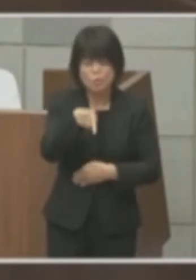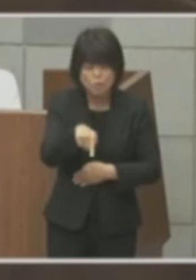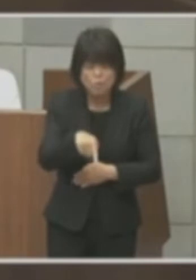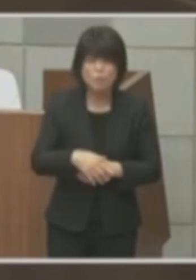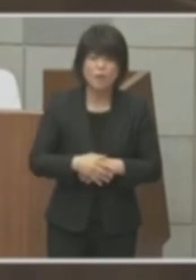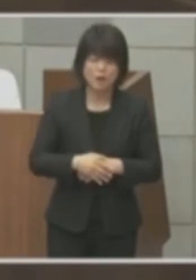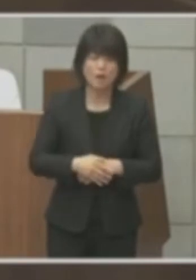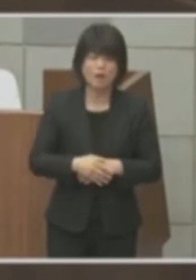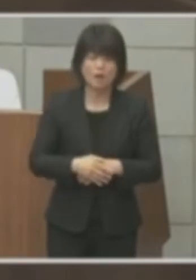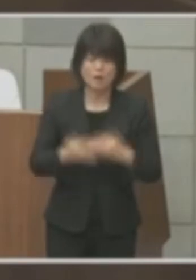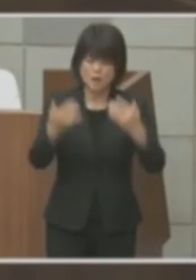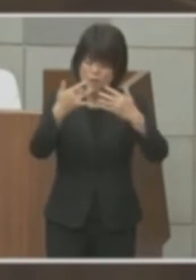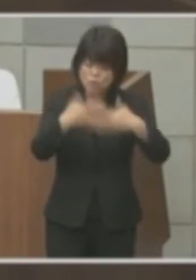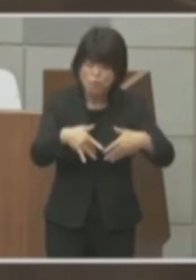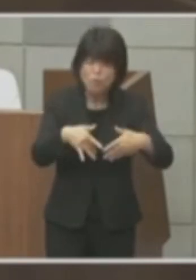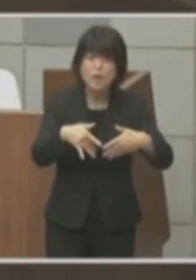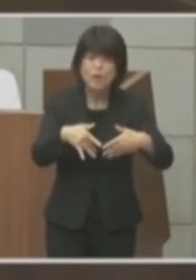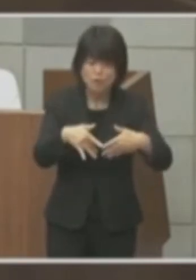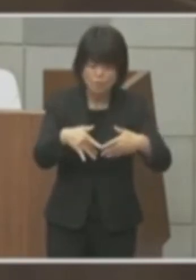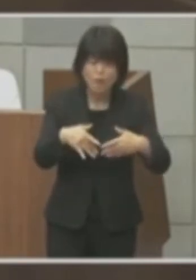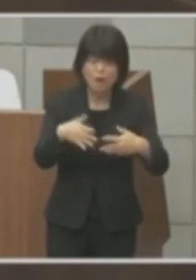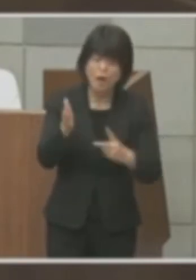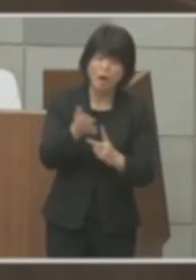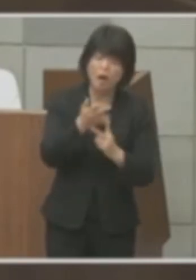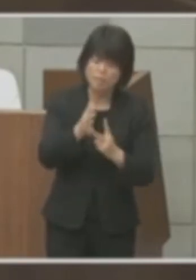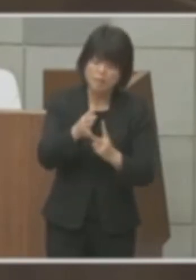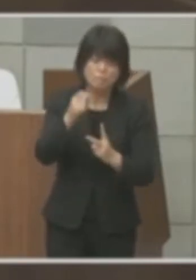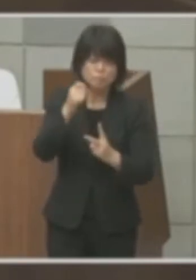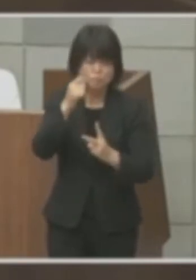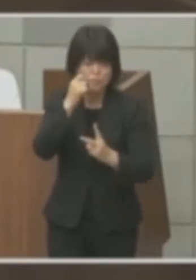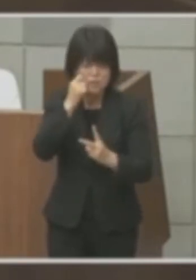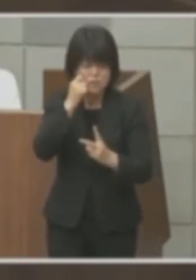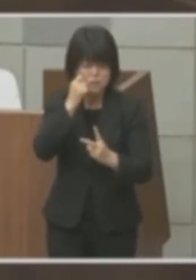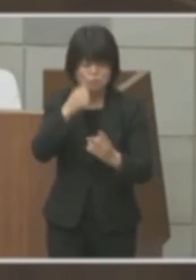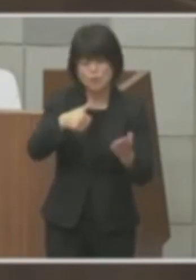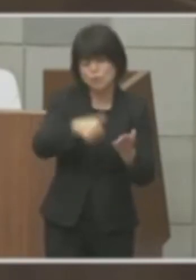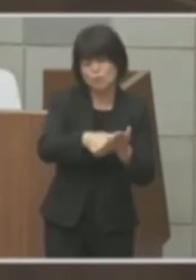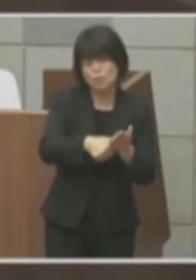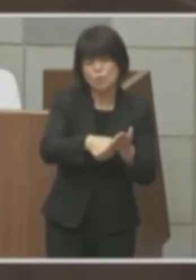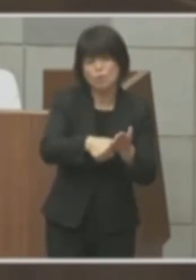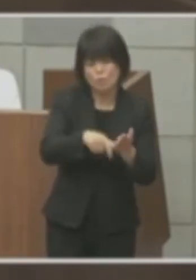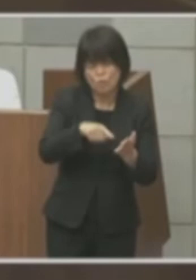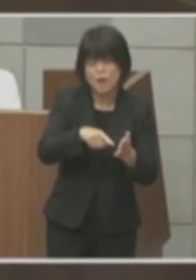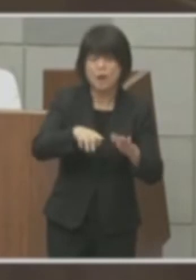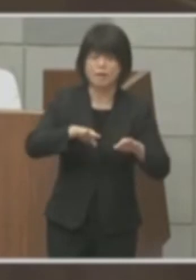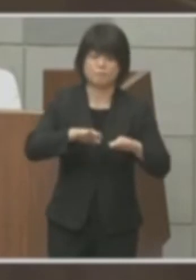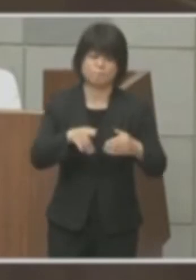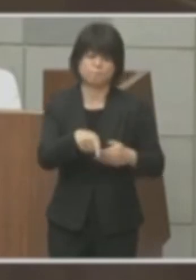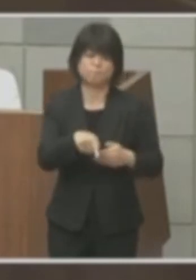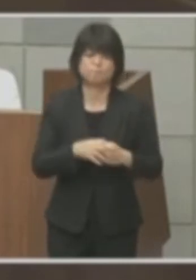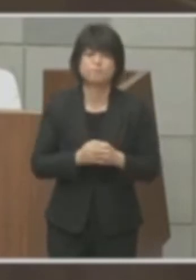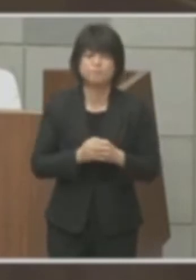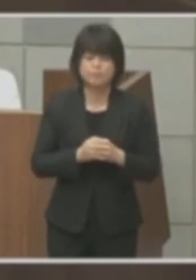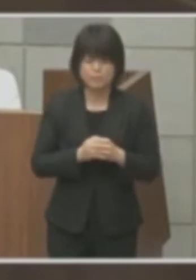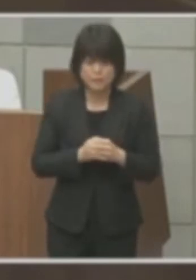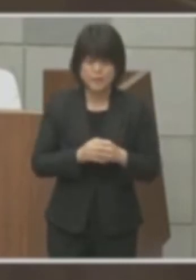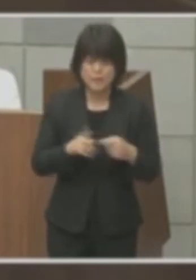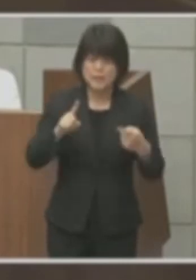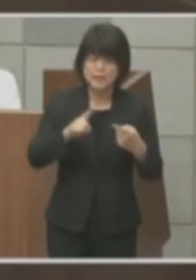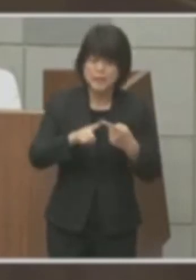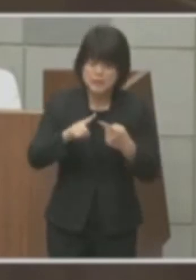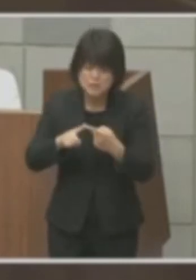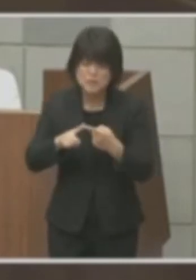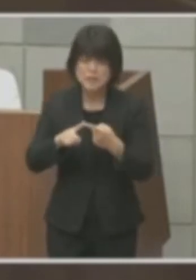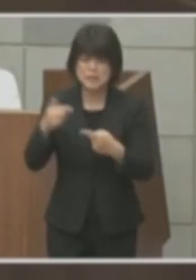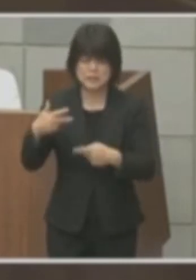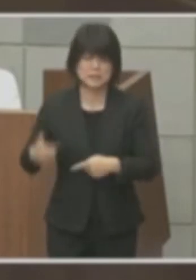その要件を満たすと判断するに足りる十分な証拠があるものであって、適法であり、市